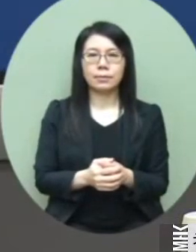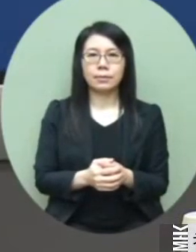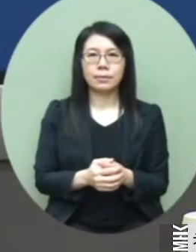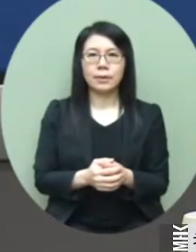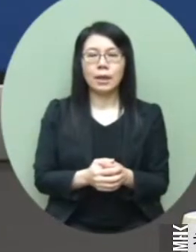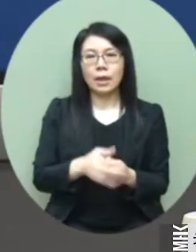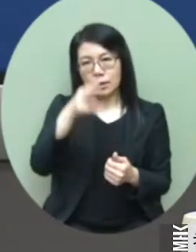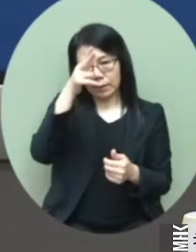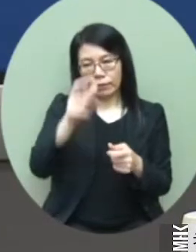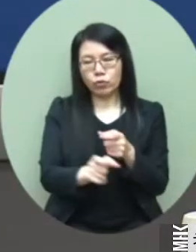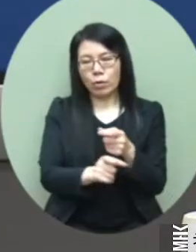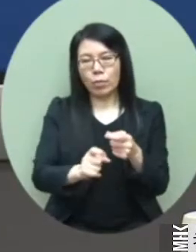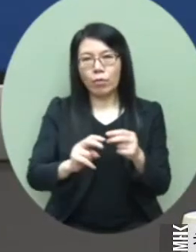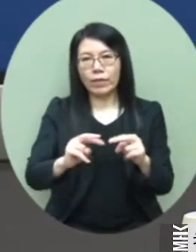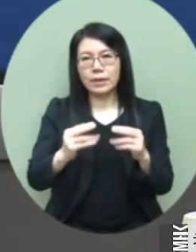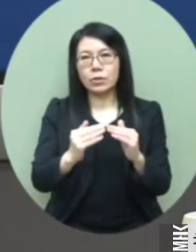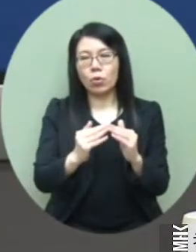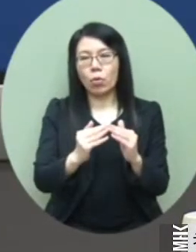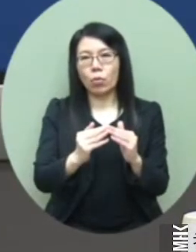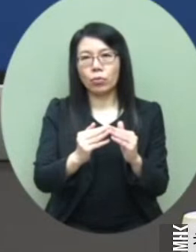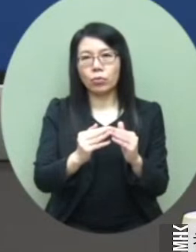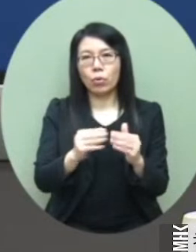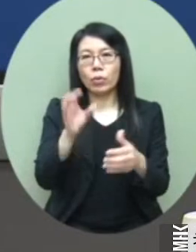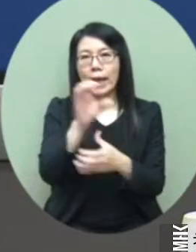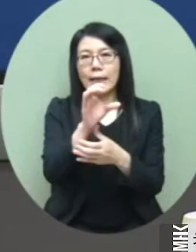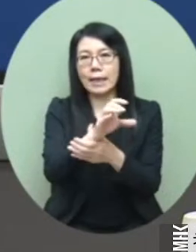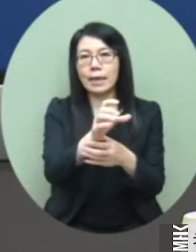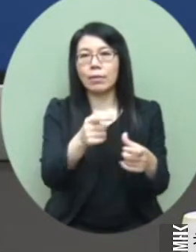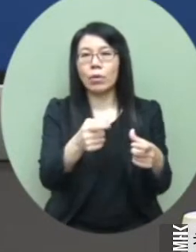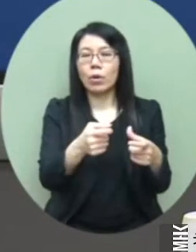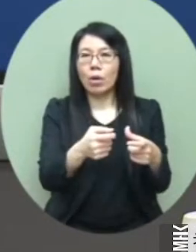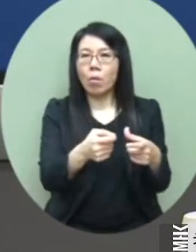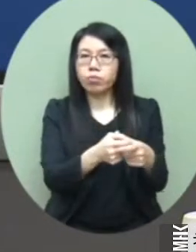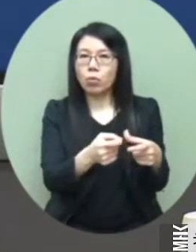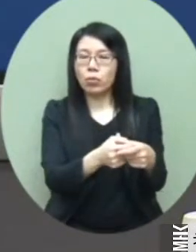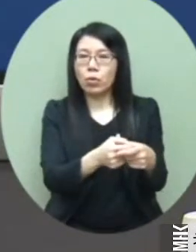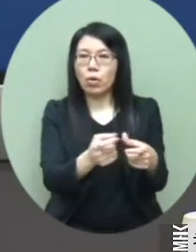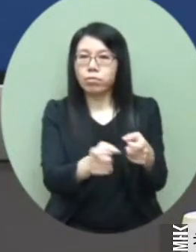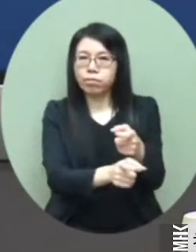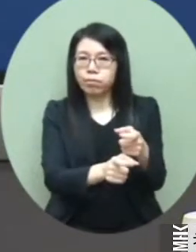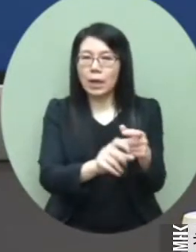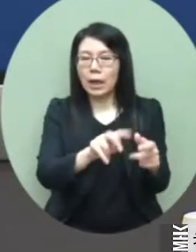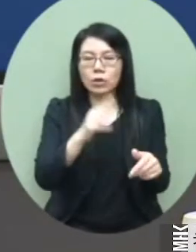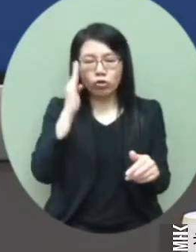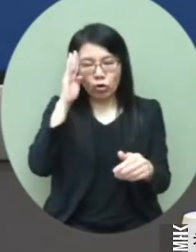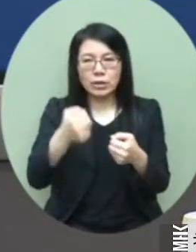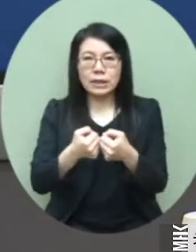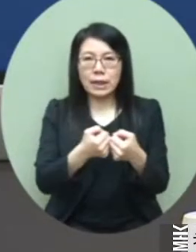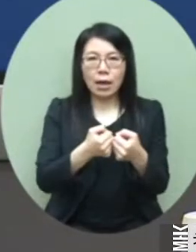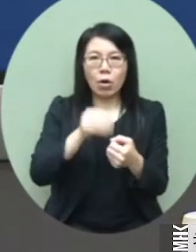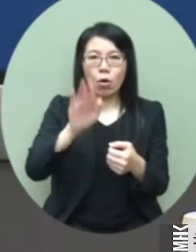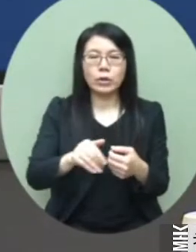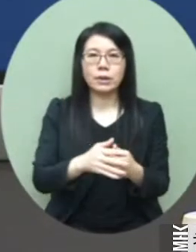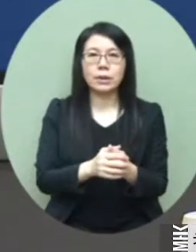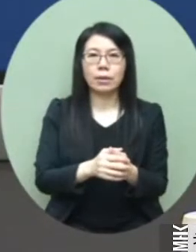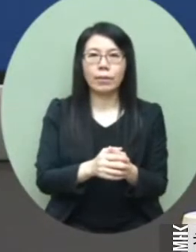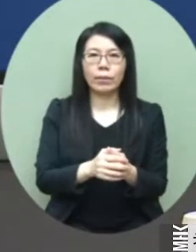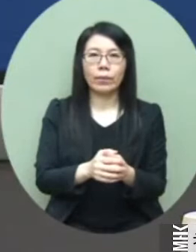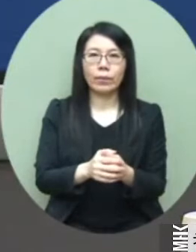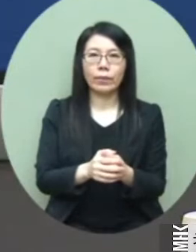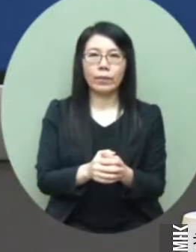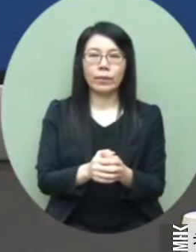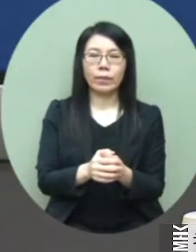商務及經濟發展局係同戲院業傾過，佢哋係好想爭取喺嗰